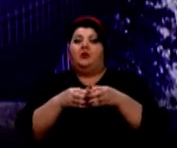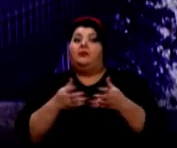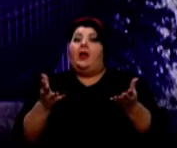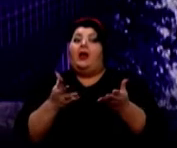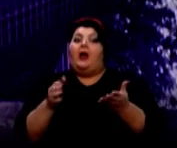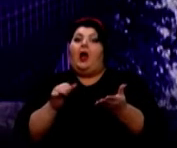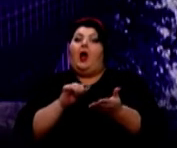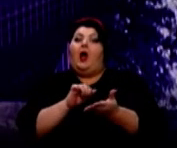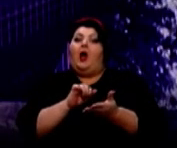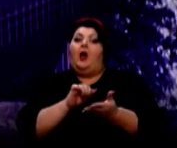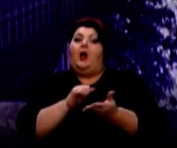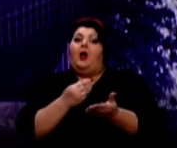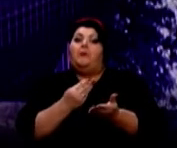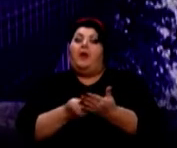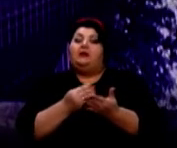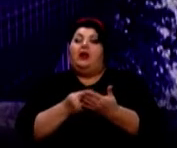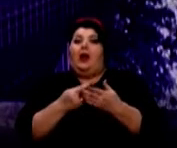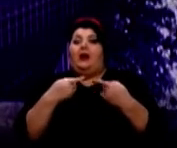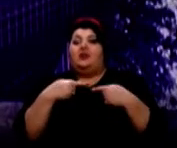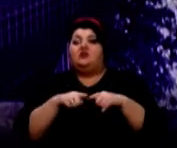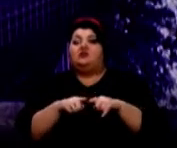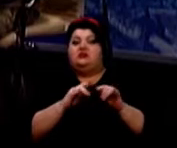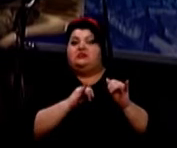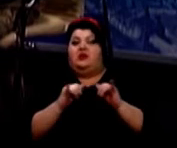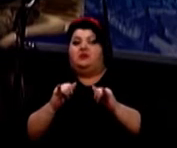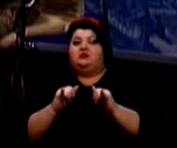матеріально-технічне забезпечення строковиків нині?